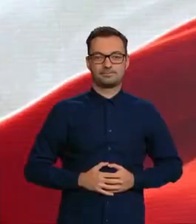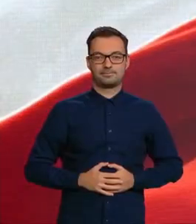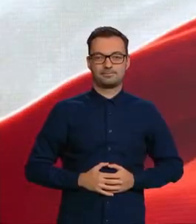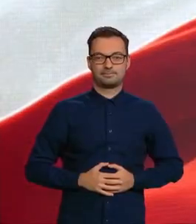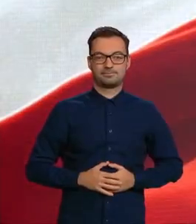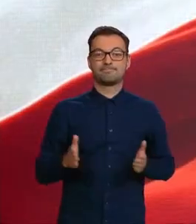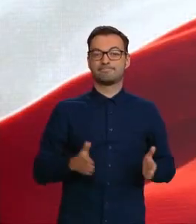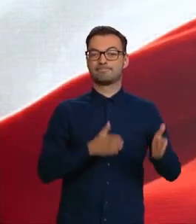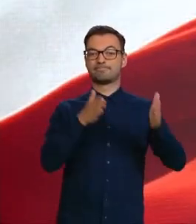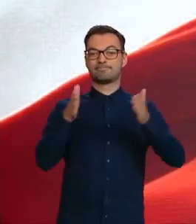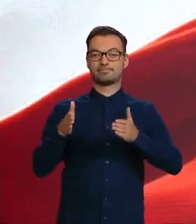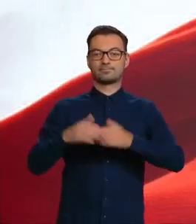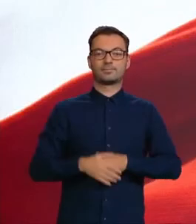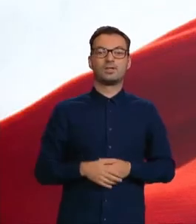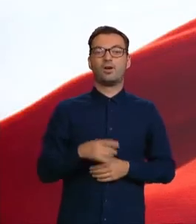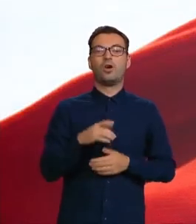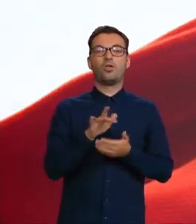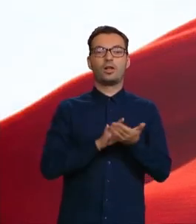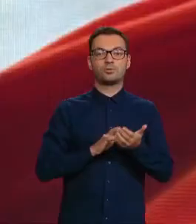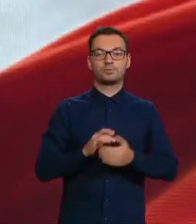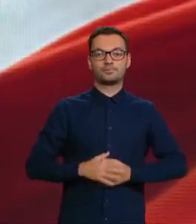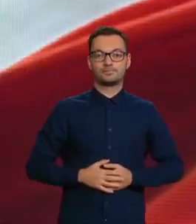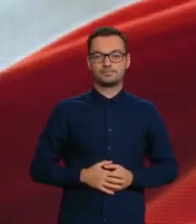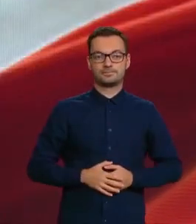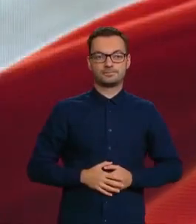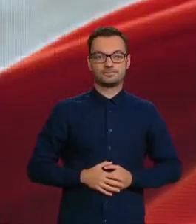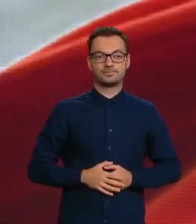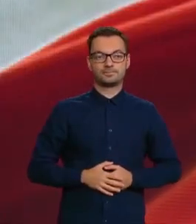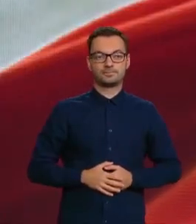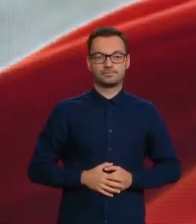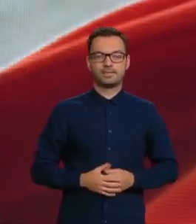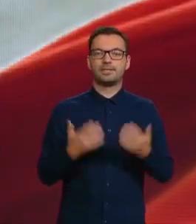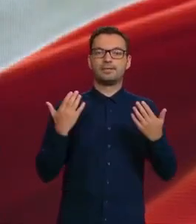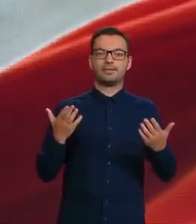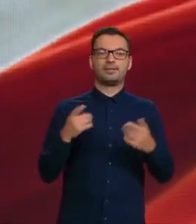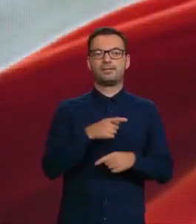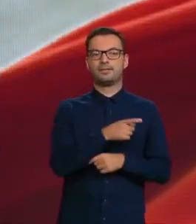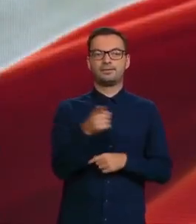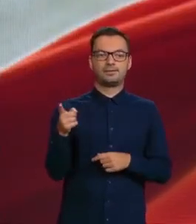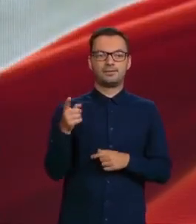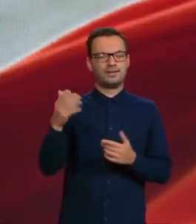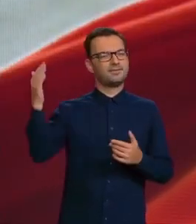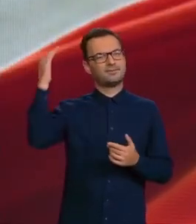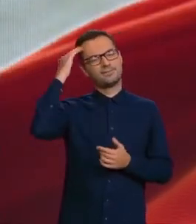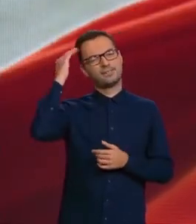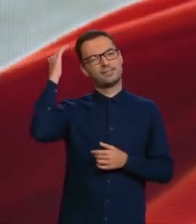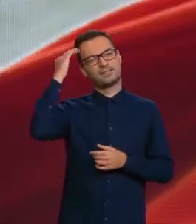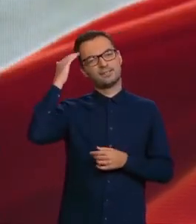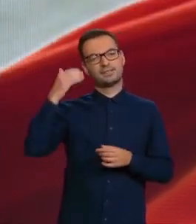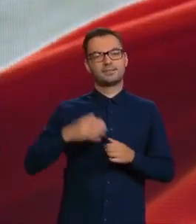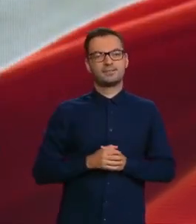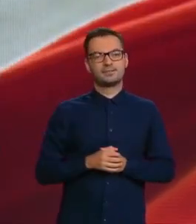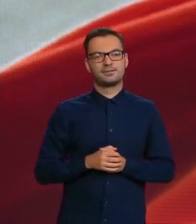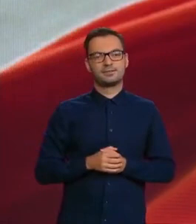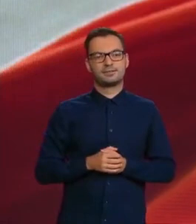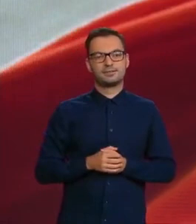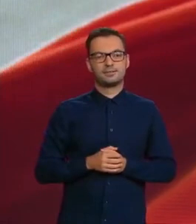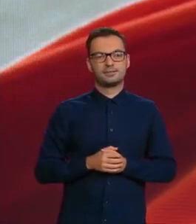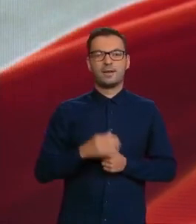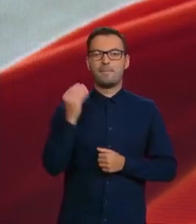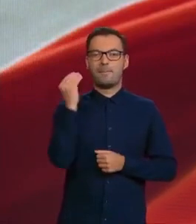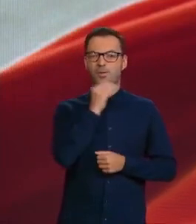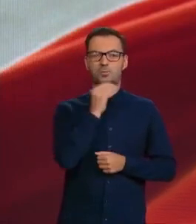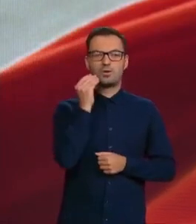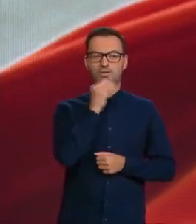I głos zabierze teraz Donald Tusk. Proszę państwa, czy wy wiecie, że Mateusz